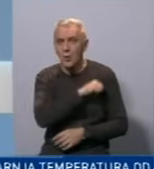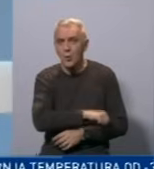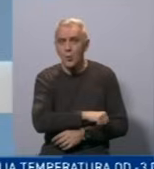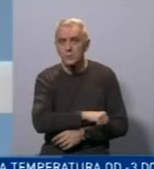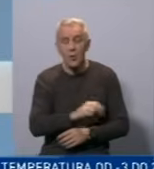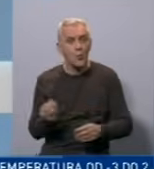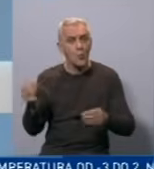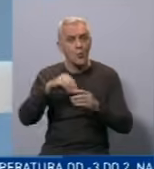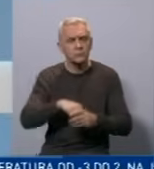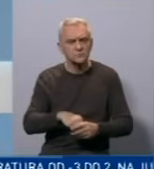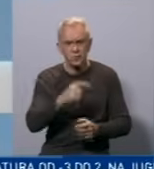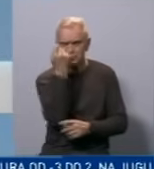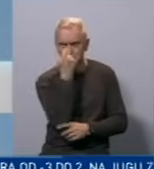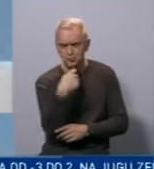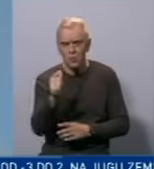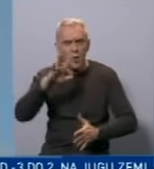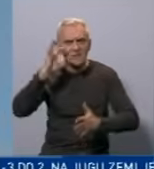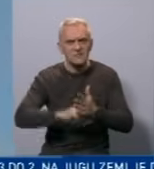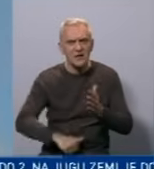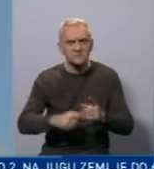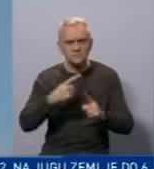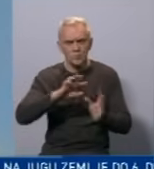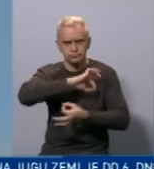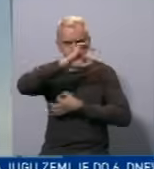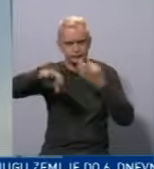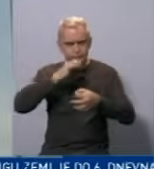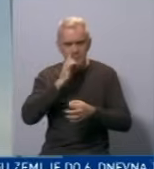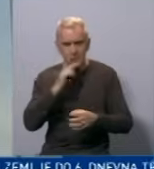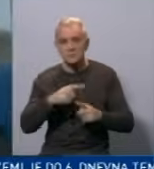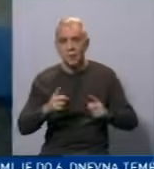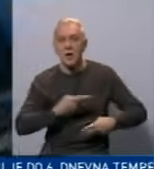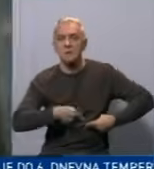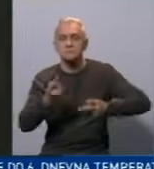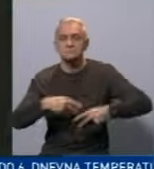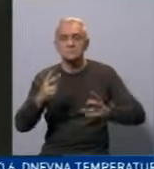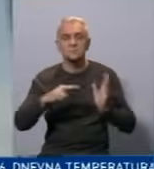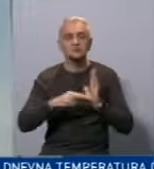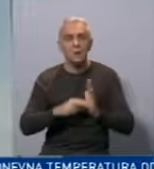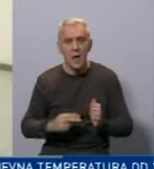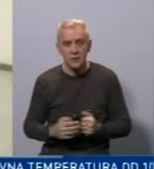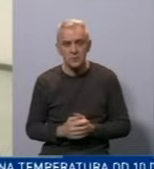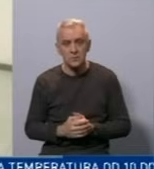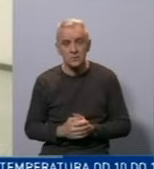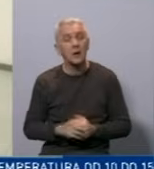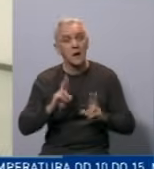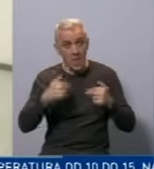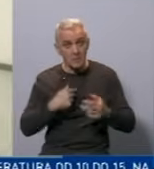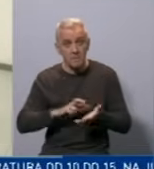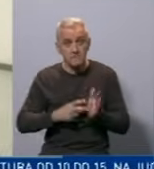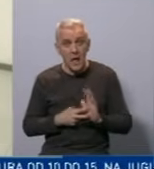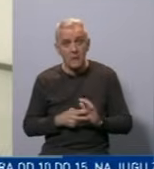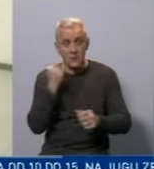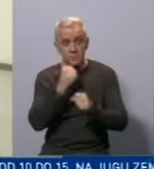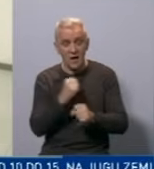da uvede izuzetno skupe takse po osnovu emisije ugljendioksida za izvoz električne energije. Imamo li plan